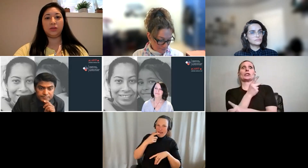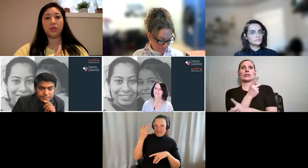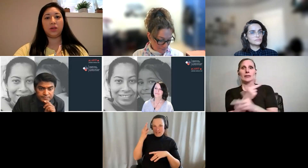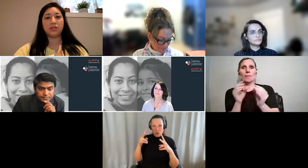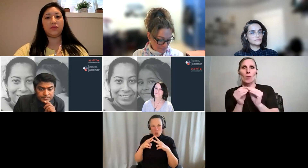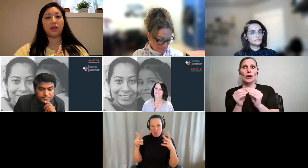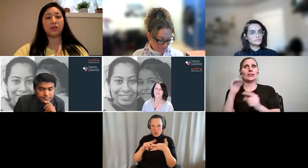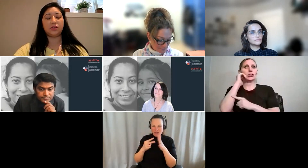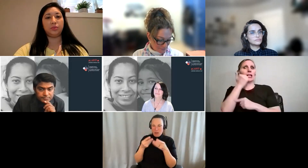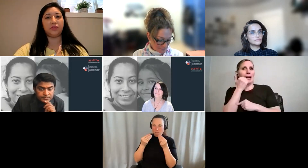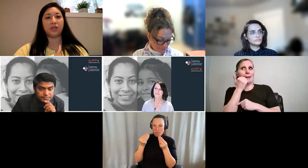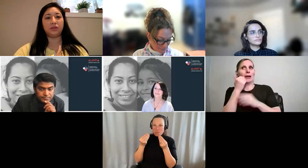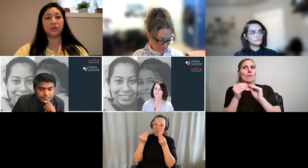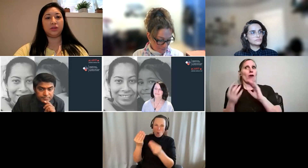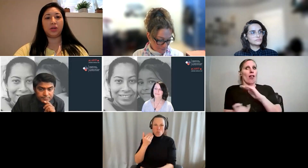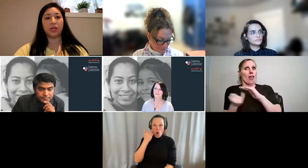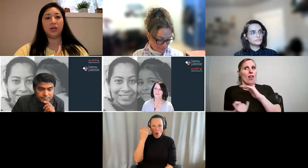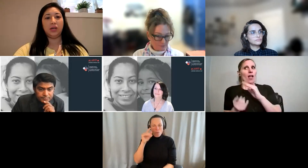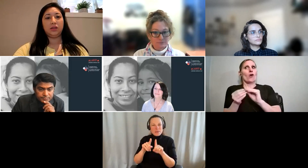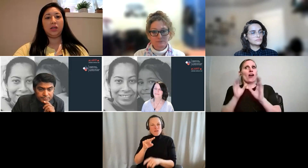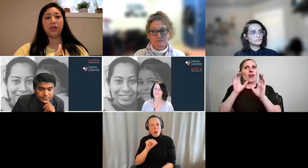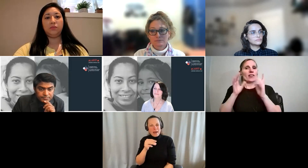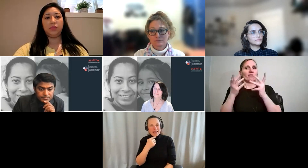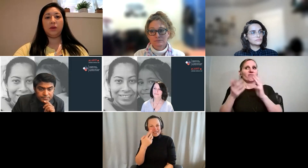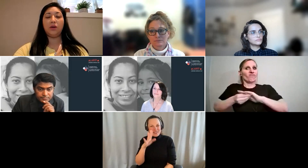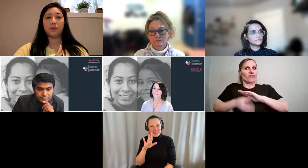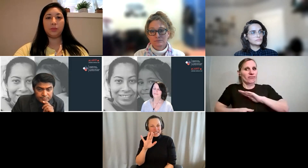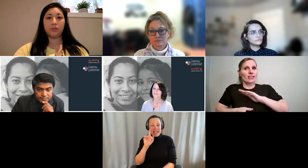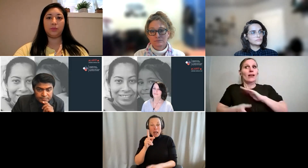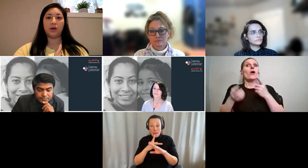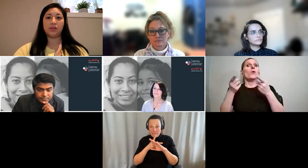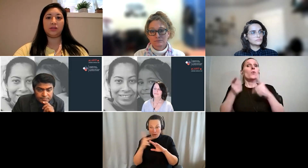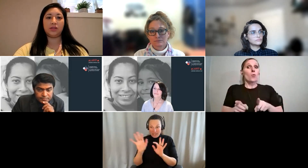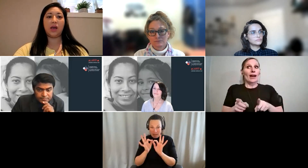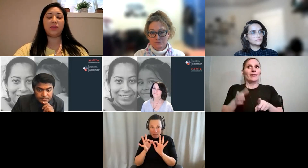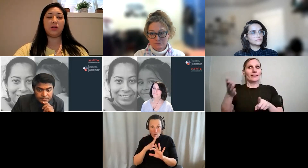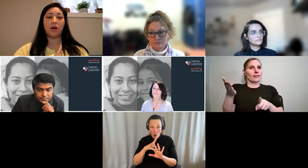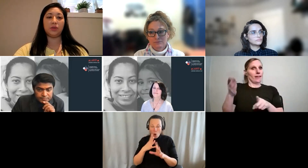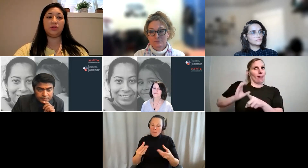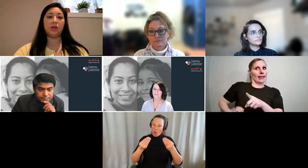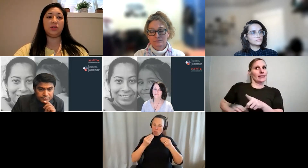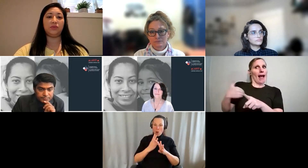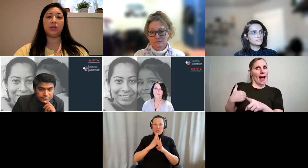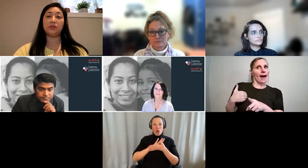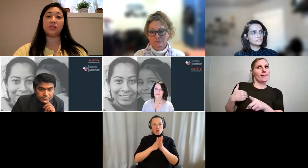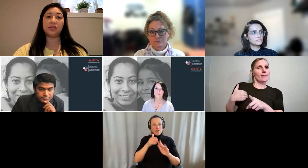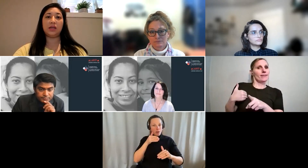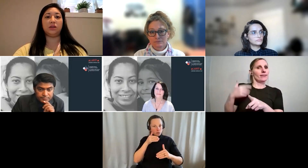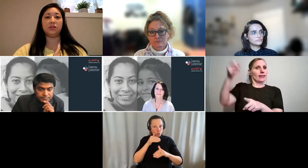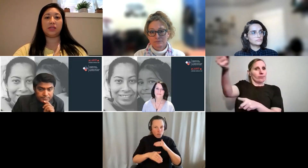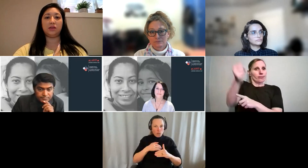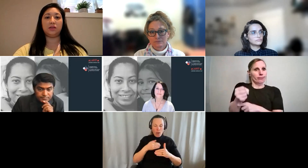semblable à ce que Martha a mentionné. Quand ils ont accès aux interprètes professionnels, ils peuvent devenir confortables avec le processus. Ils ont cette opportunité